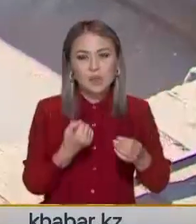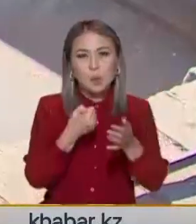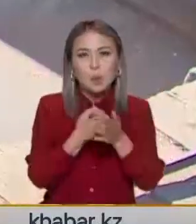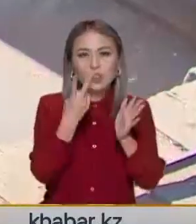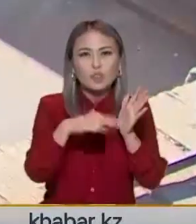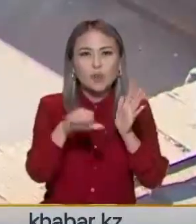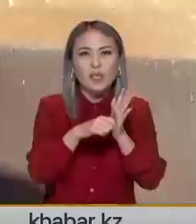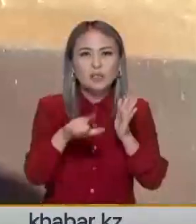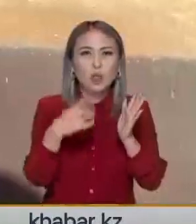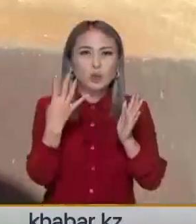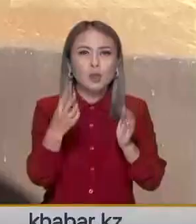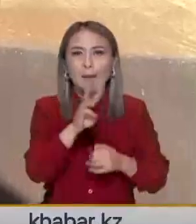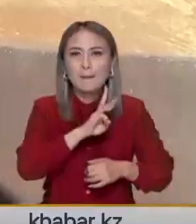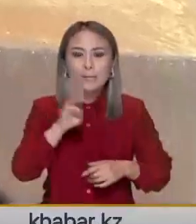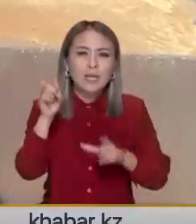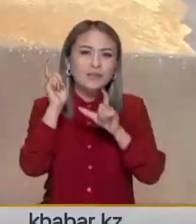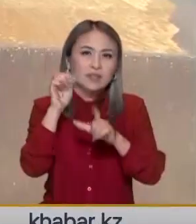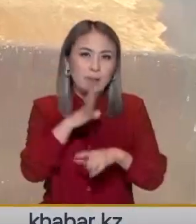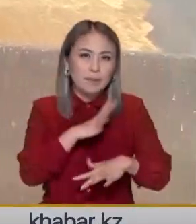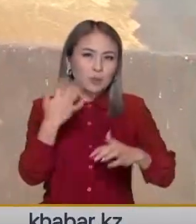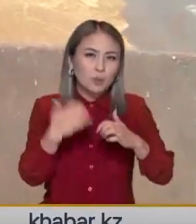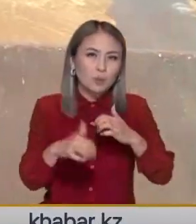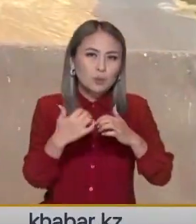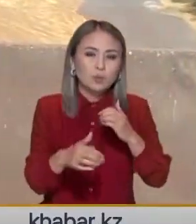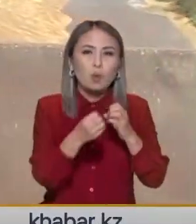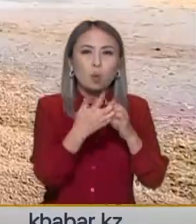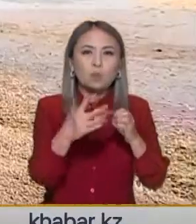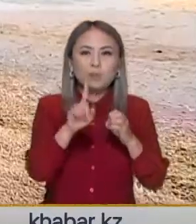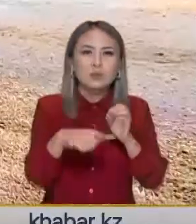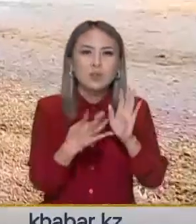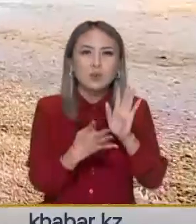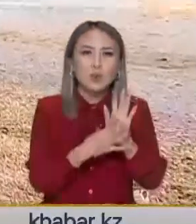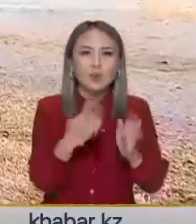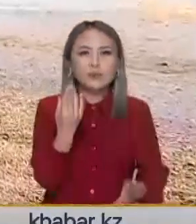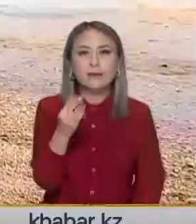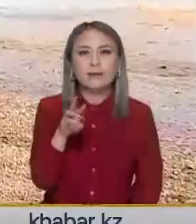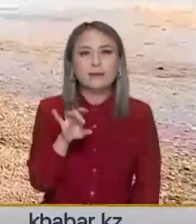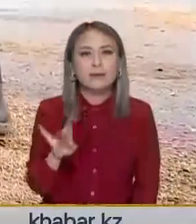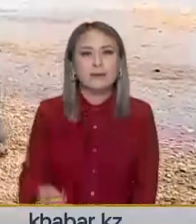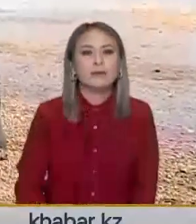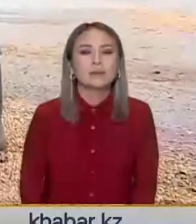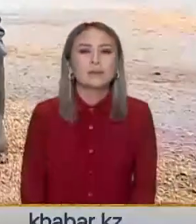26,4 миллион тонна астық бастырылған. Орташа өнімділік 15,9 центнер.